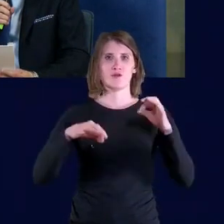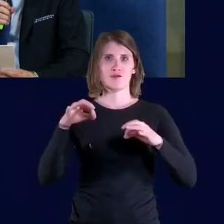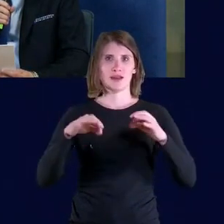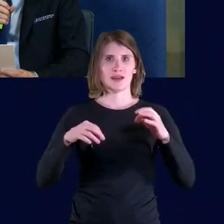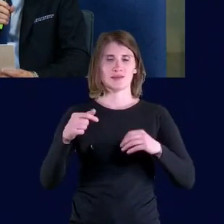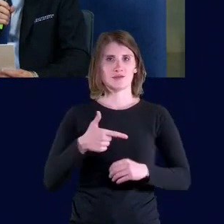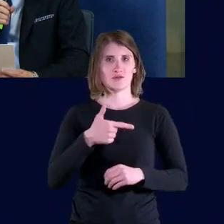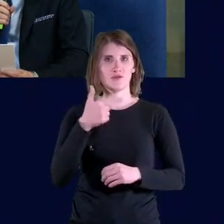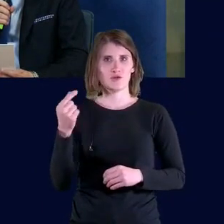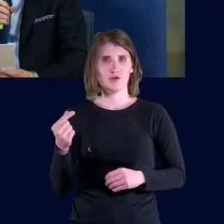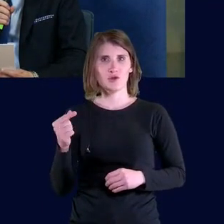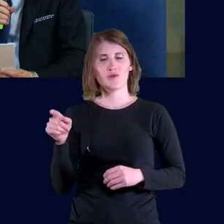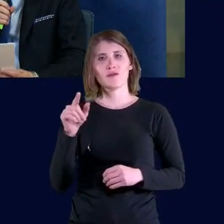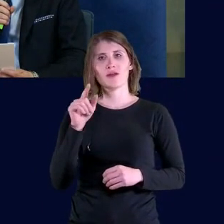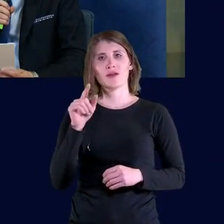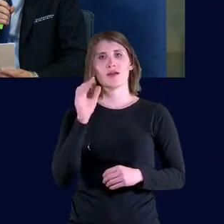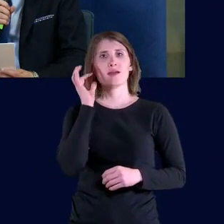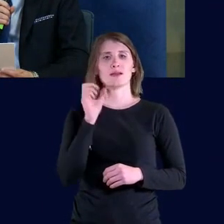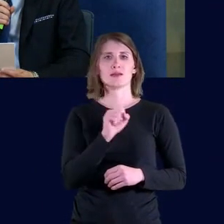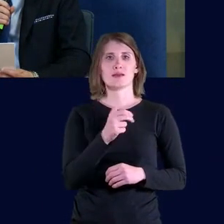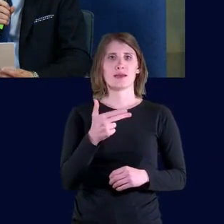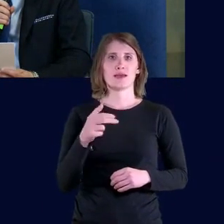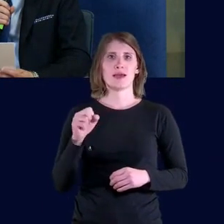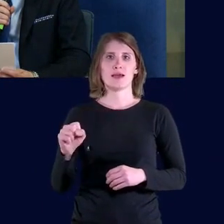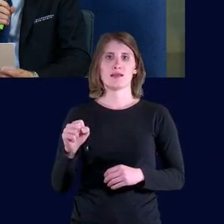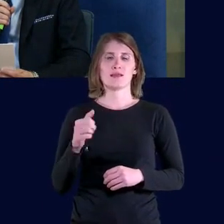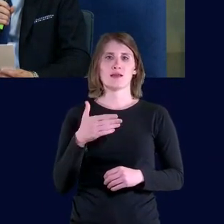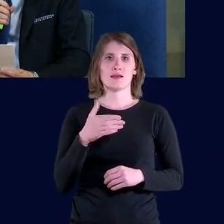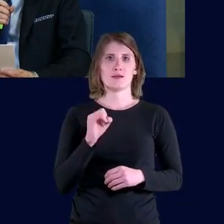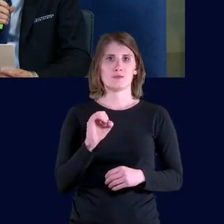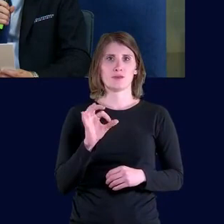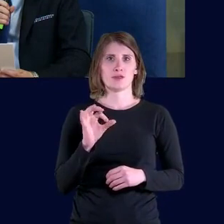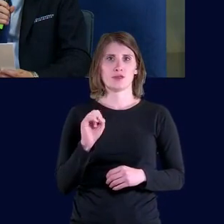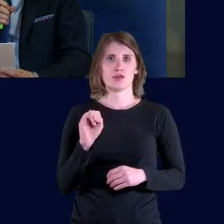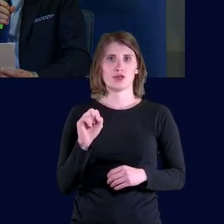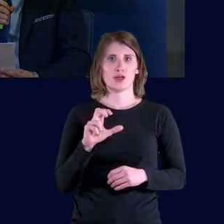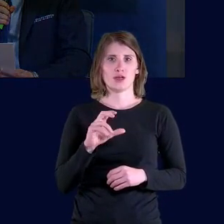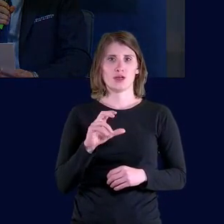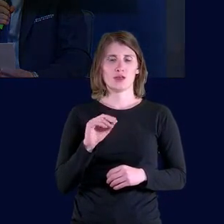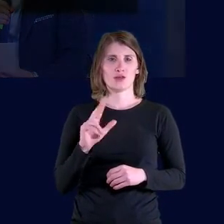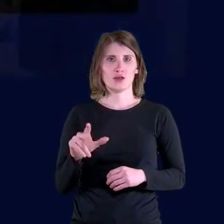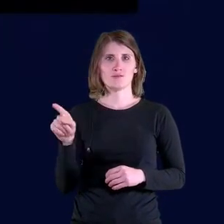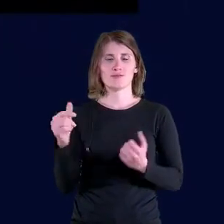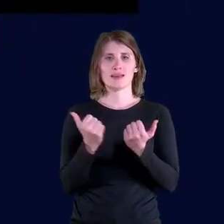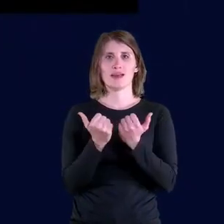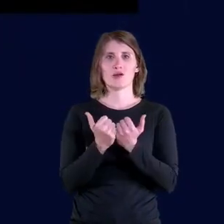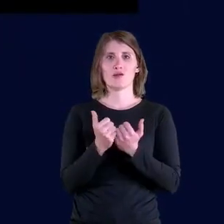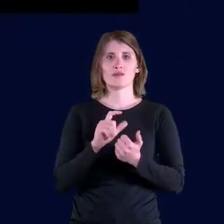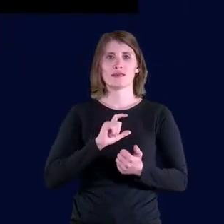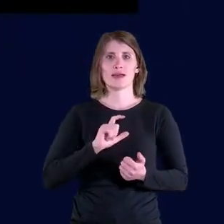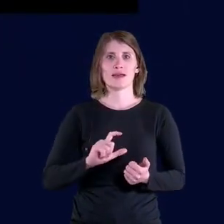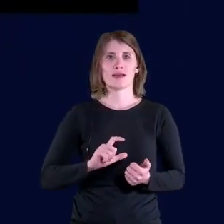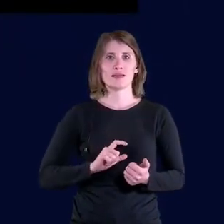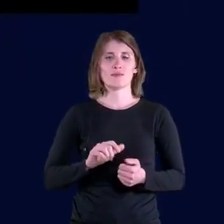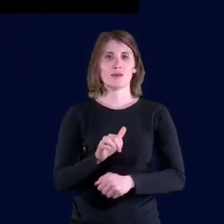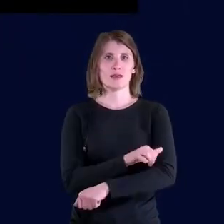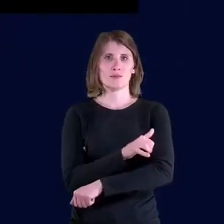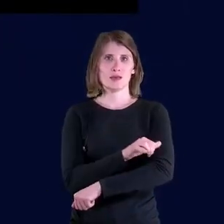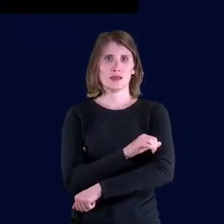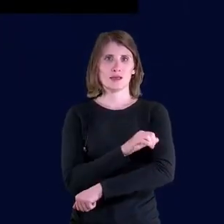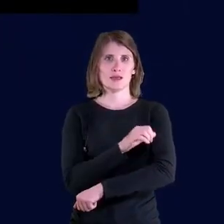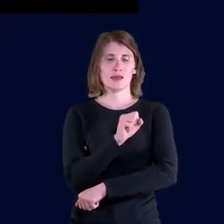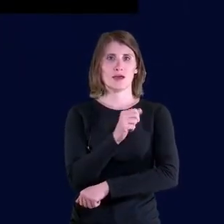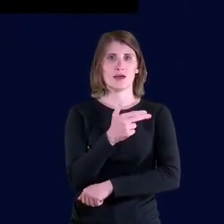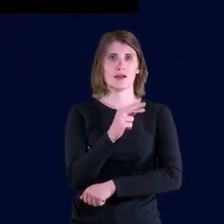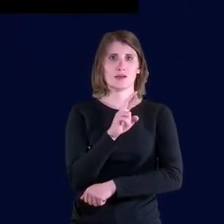dwudniowej panią Annę misiaszek z Krakowskiej Akademii im Andrzeja